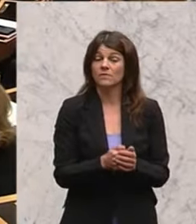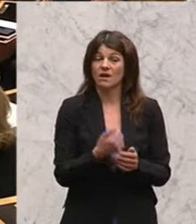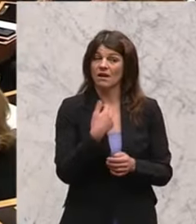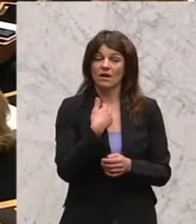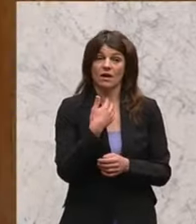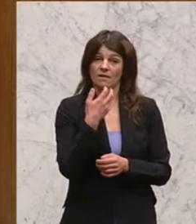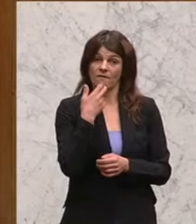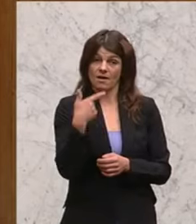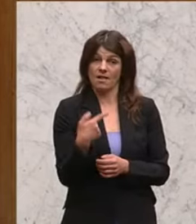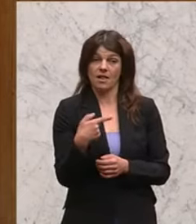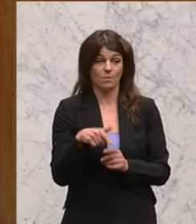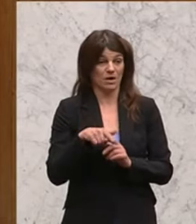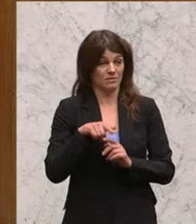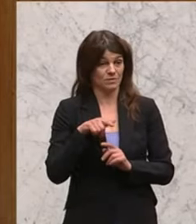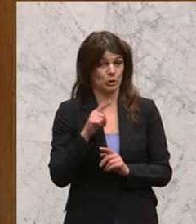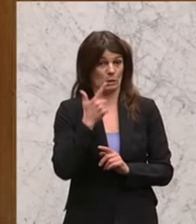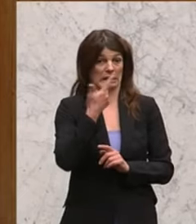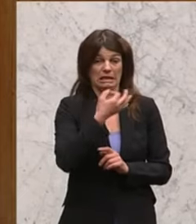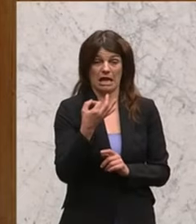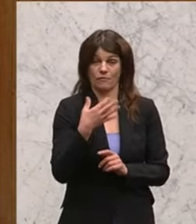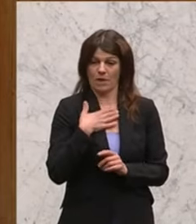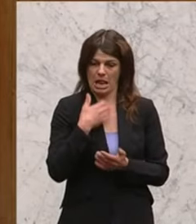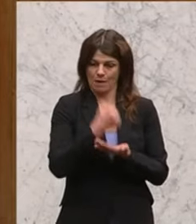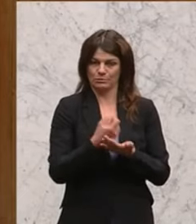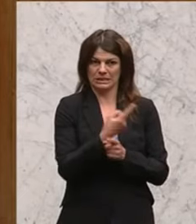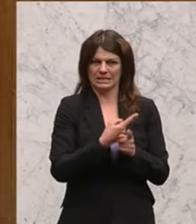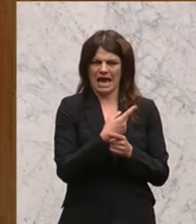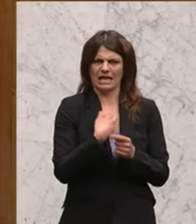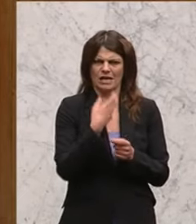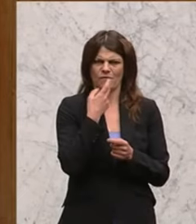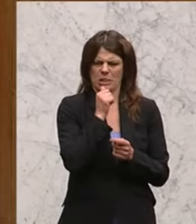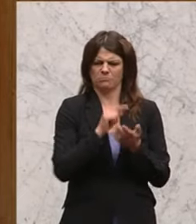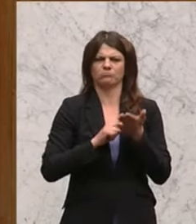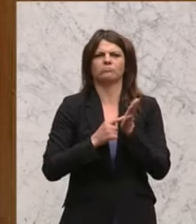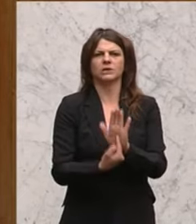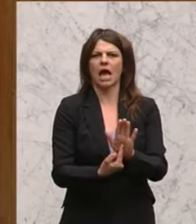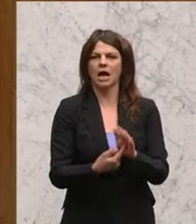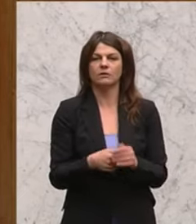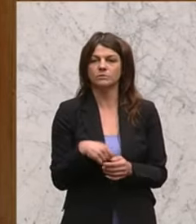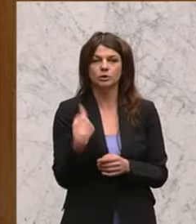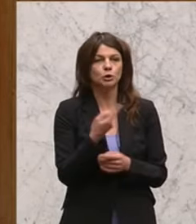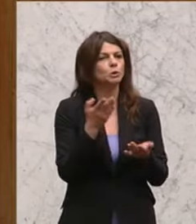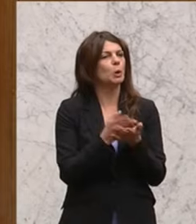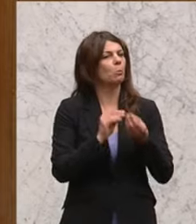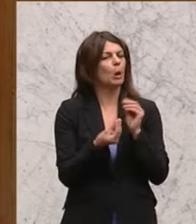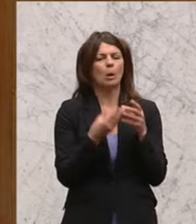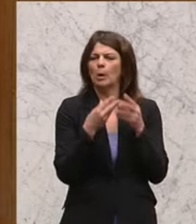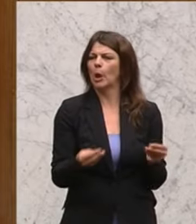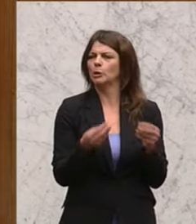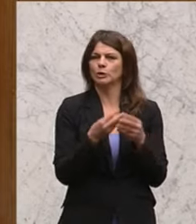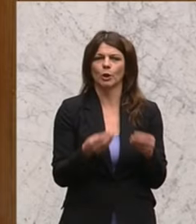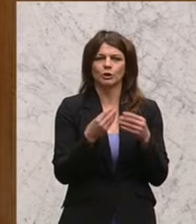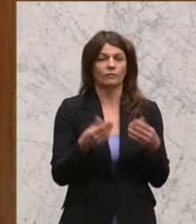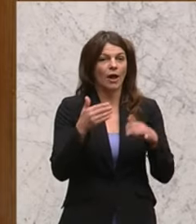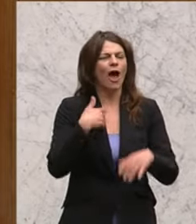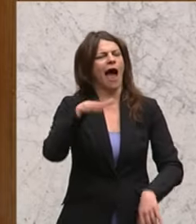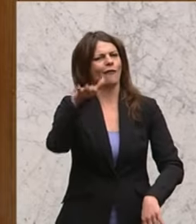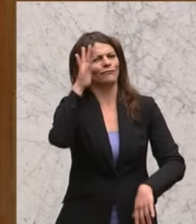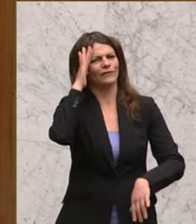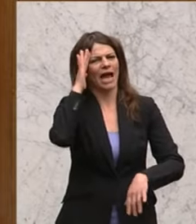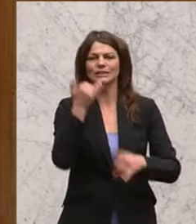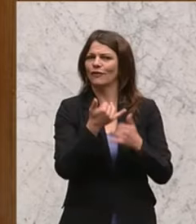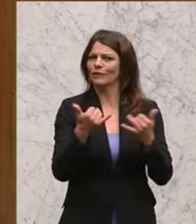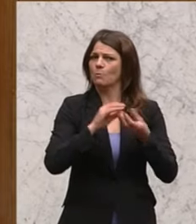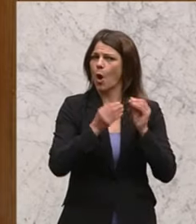Ich will hier am zweiten Tag meiner Amtsperiode auch gar nicht den Eindruck hinterlassen und machen, dass wir bereits alle Probleme gelöst haben oder dass wir wissen, wie wir alle